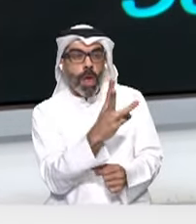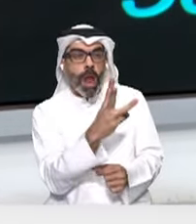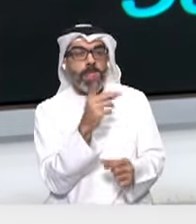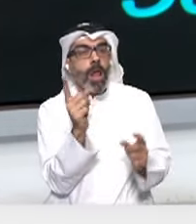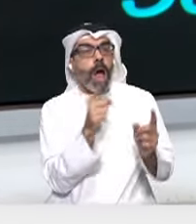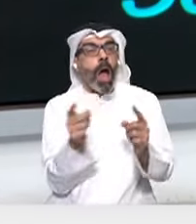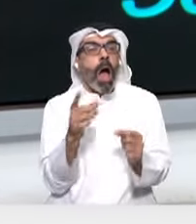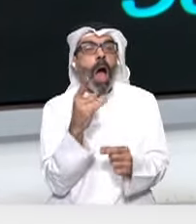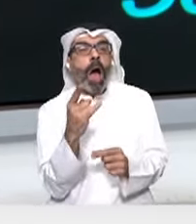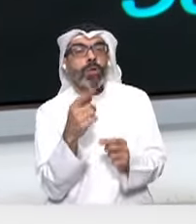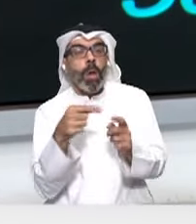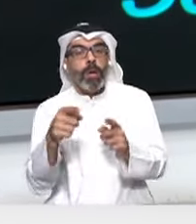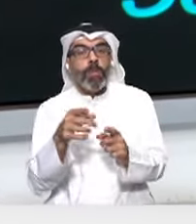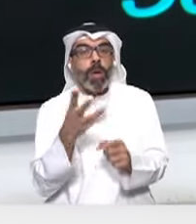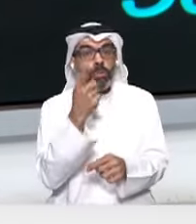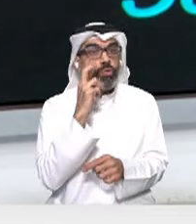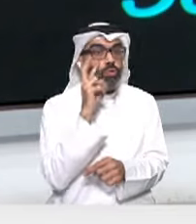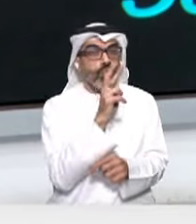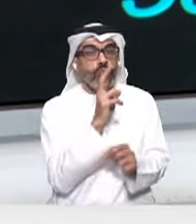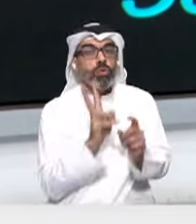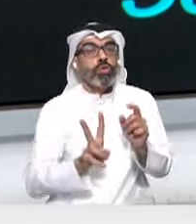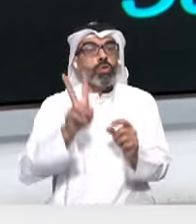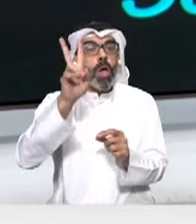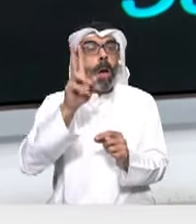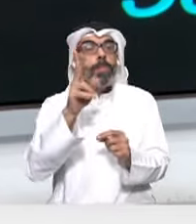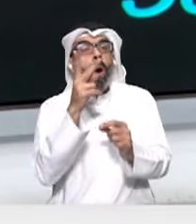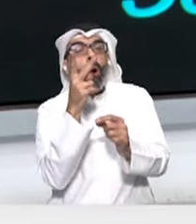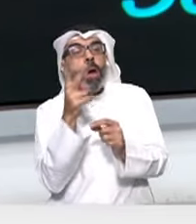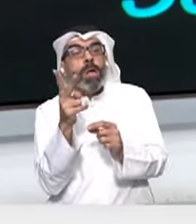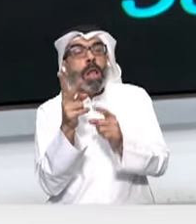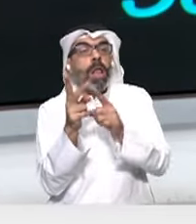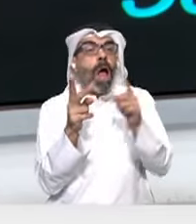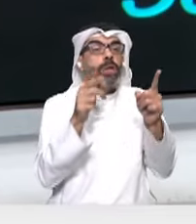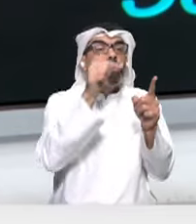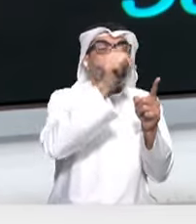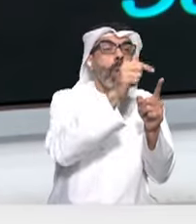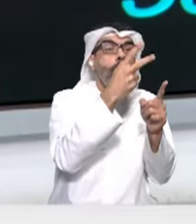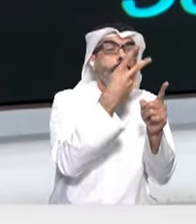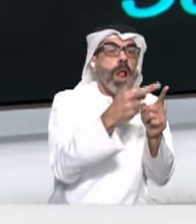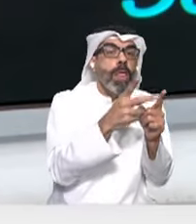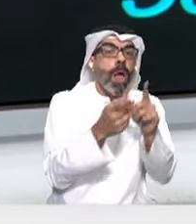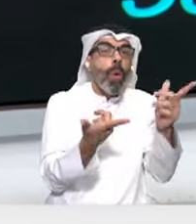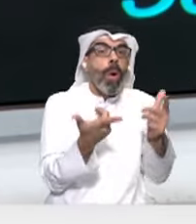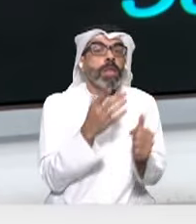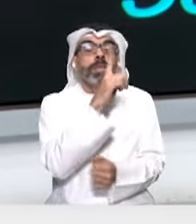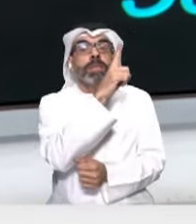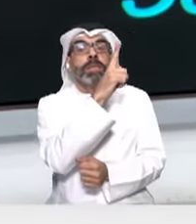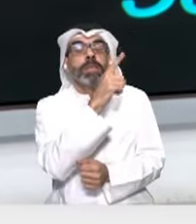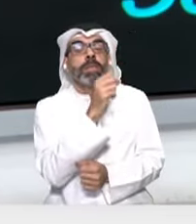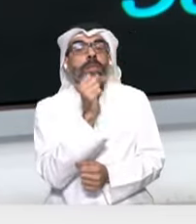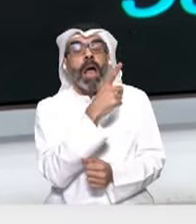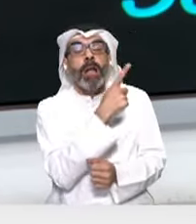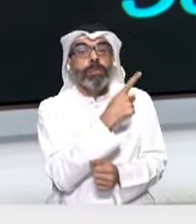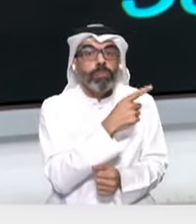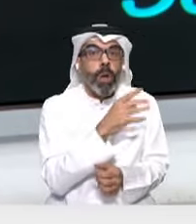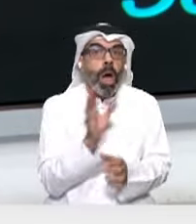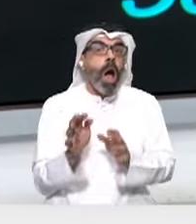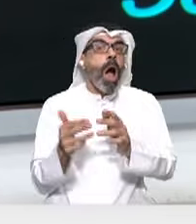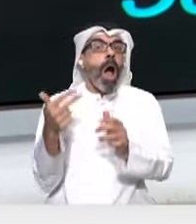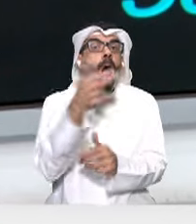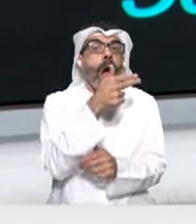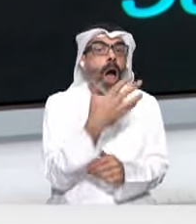الحراره تتراوح ما بين ال 27 الى 36 درجه مئويه 27 في السالمي المناطق الغربيه